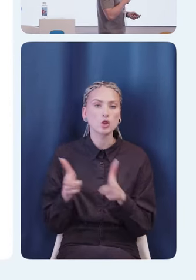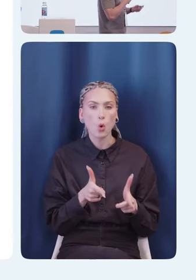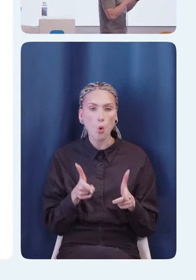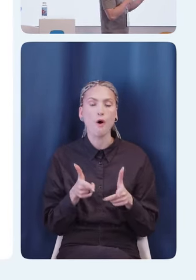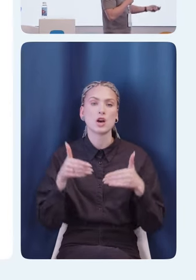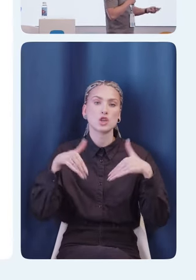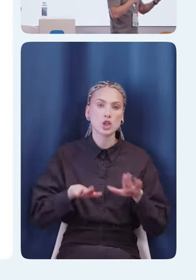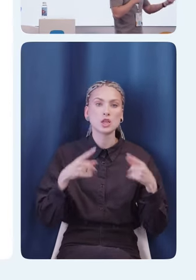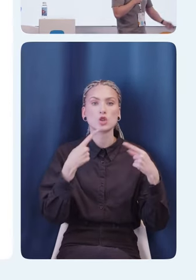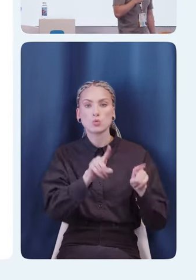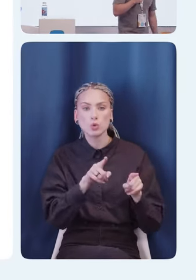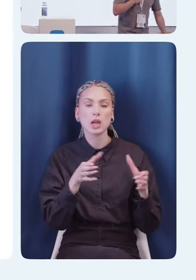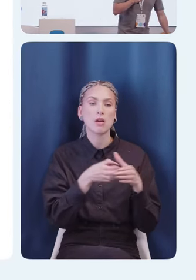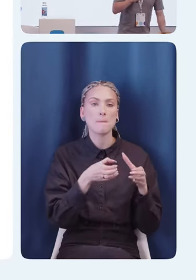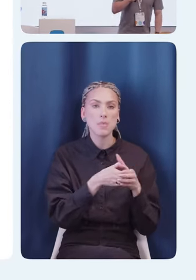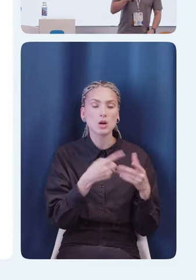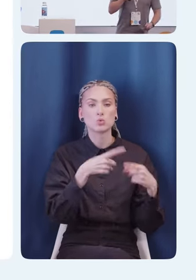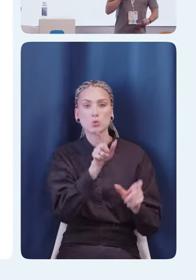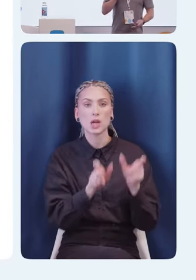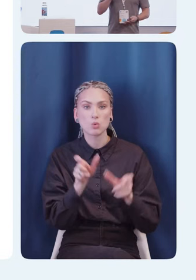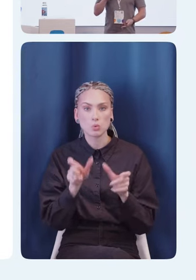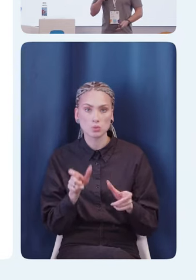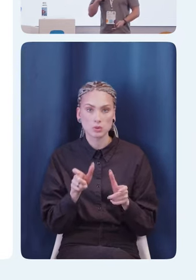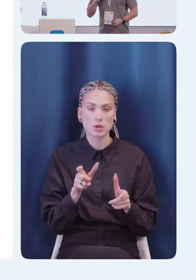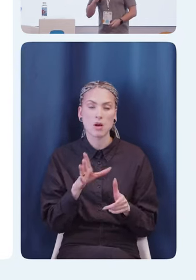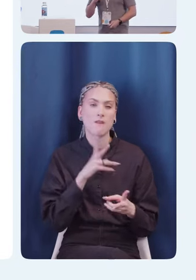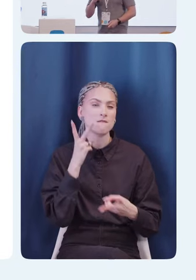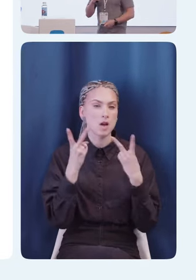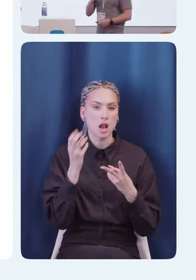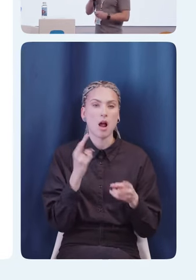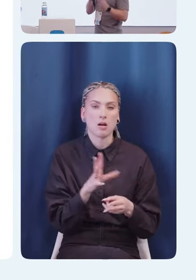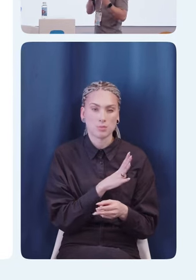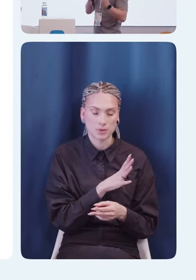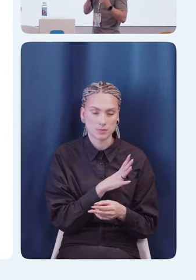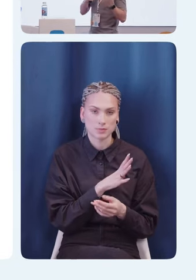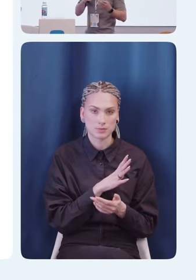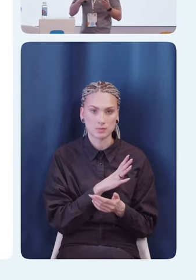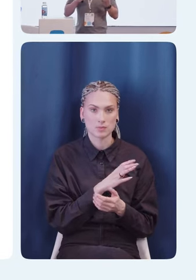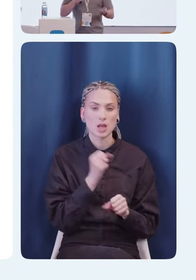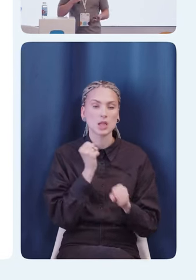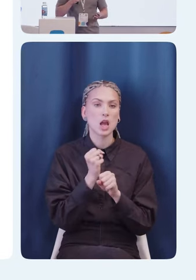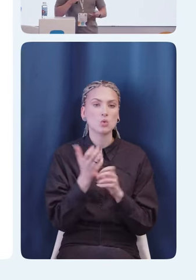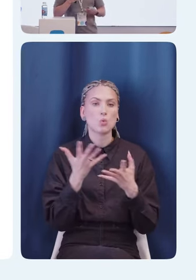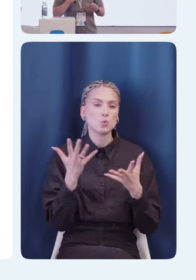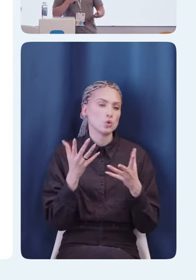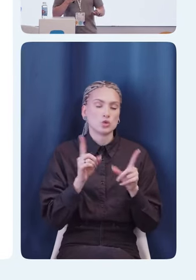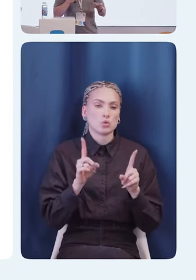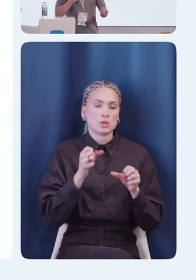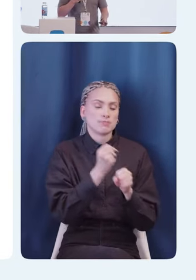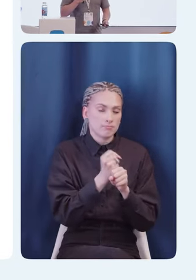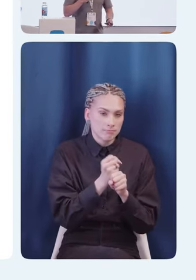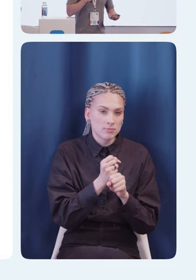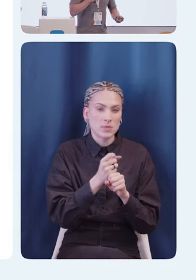на другие ребята в других компаниях, оно выглядело примерно следующим образом. Делаются какие-то компоненты,